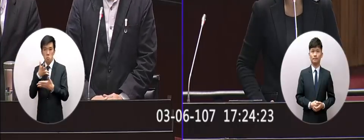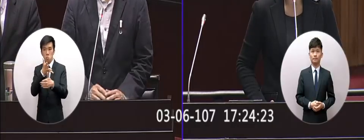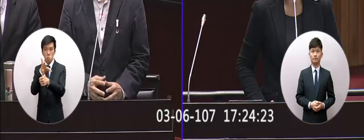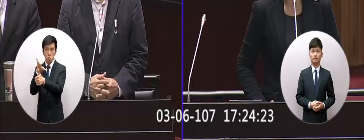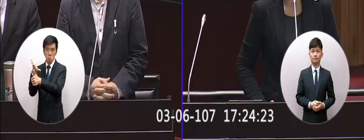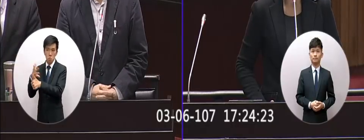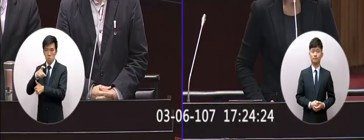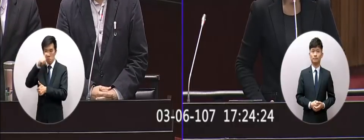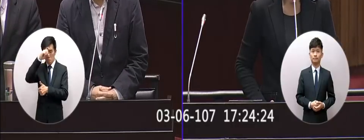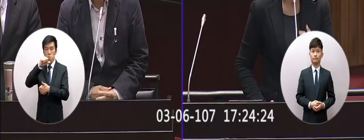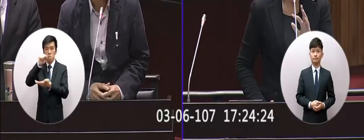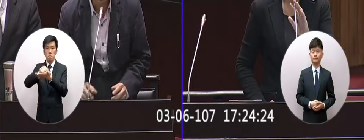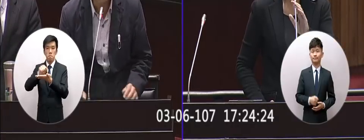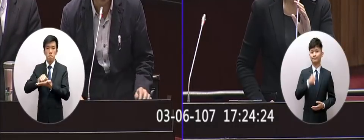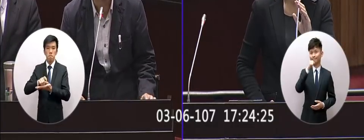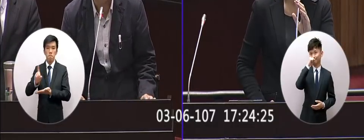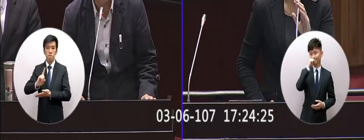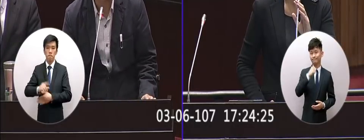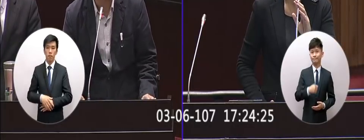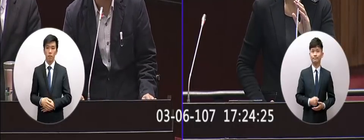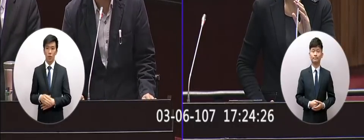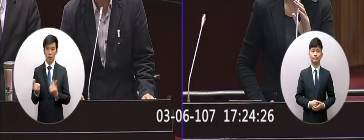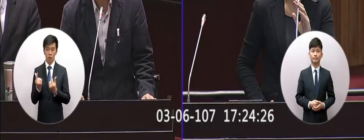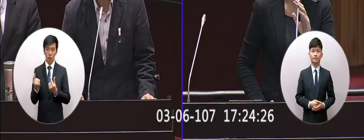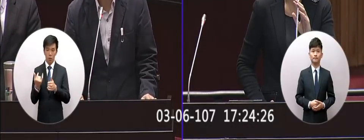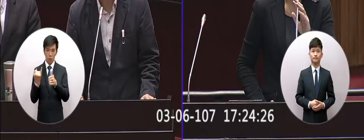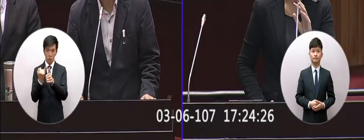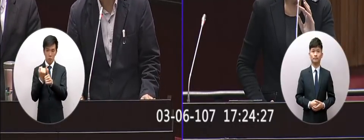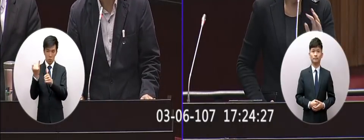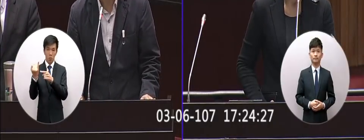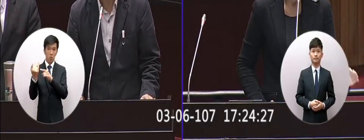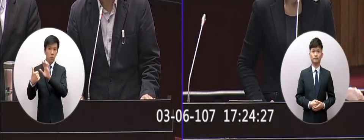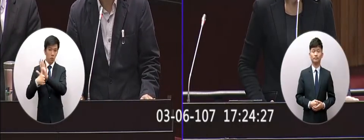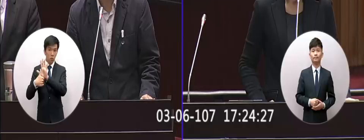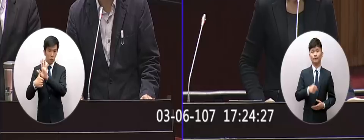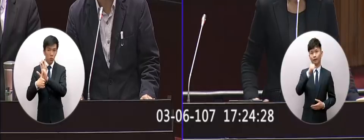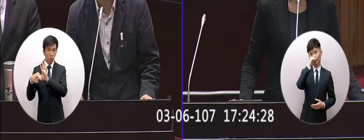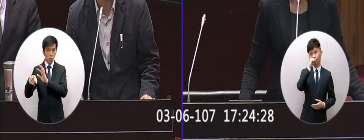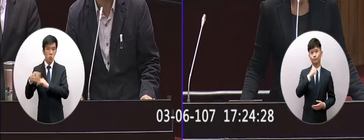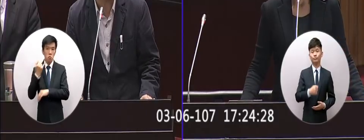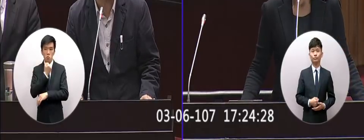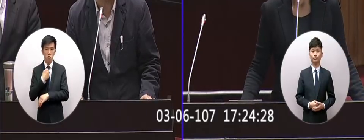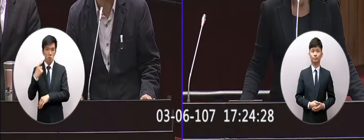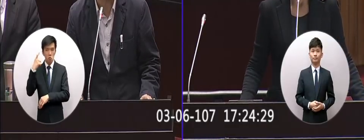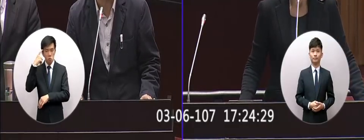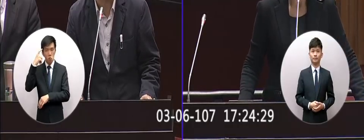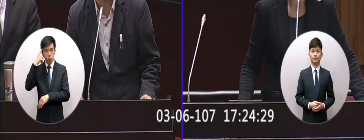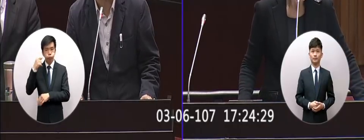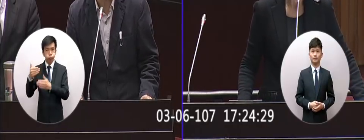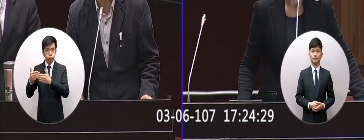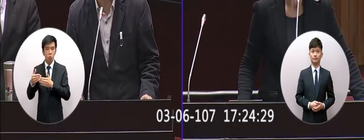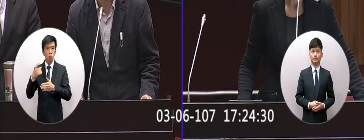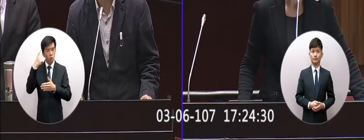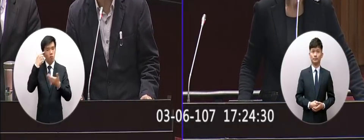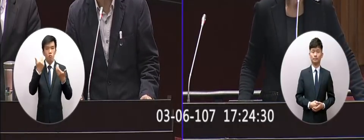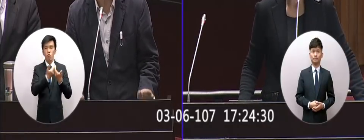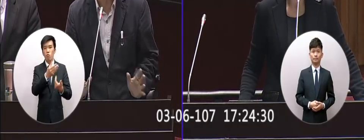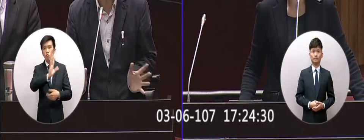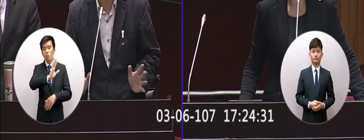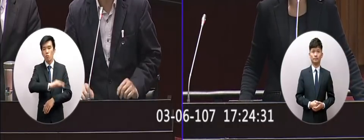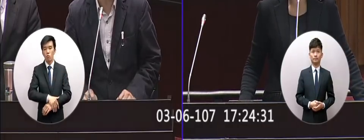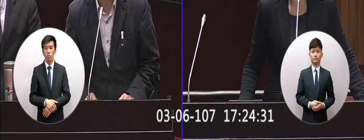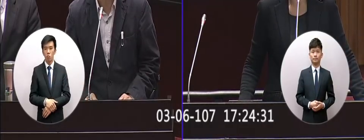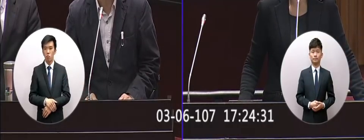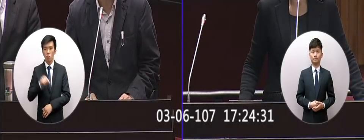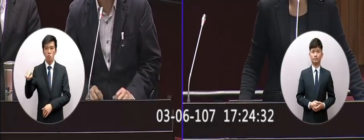见。 好。那么 比如说配偶栏就是非常敏感、哦、 好， 那有些人很主张一定要有，有些人认为不需要有，表